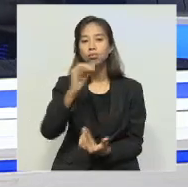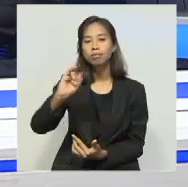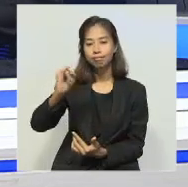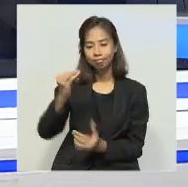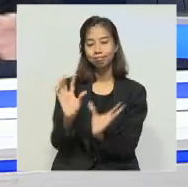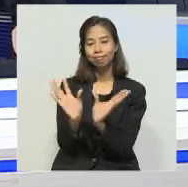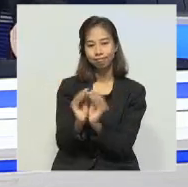ครัจะมีการประชุมกันนะครับ